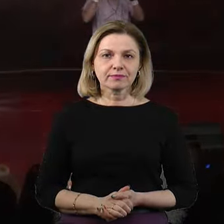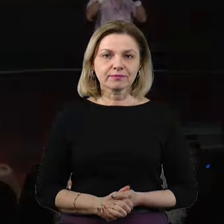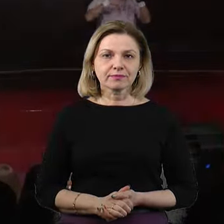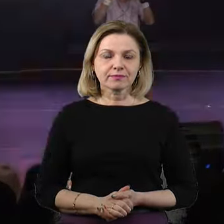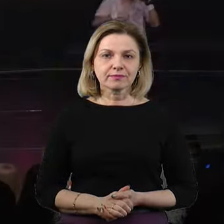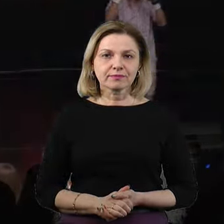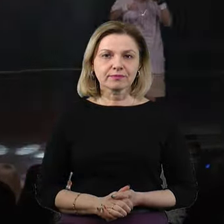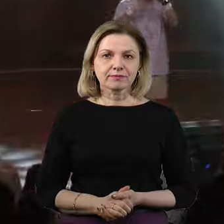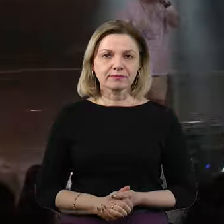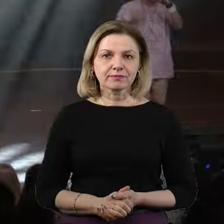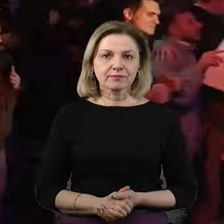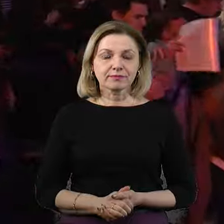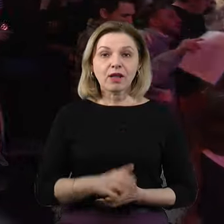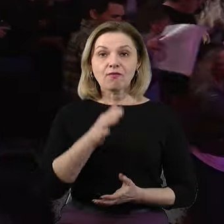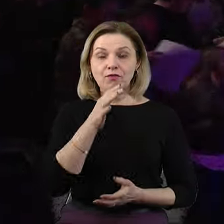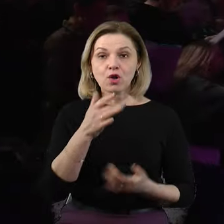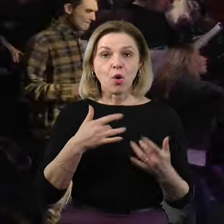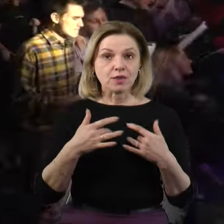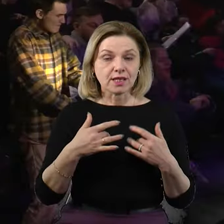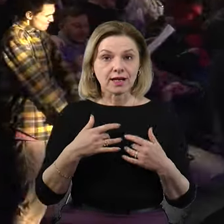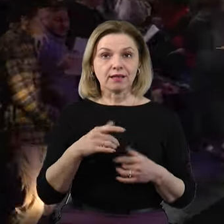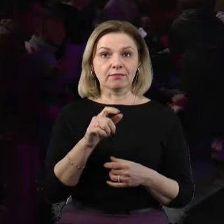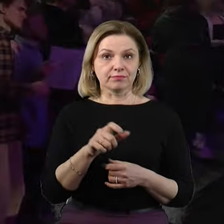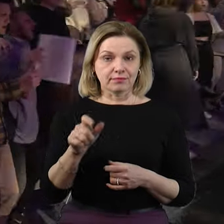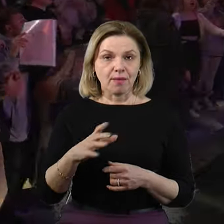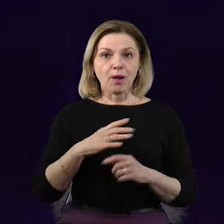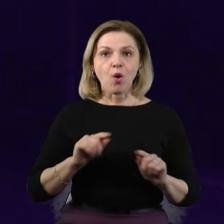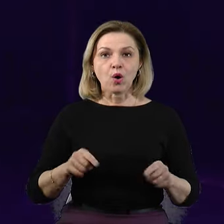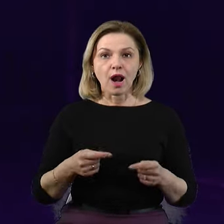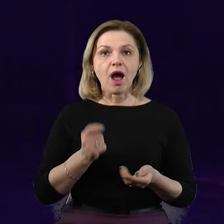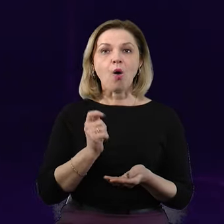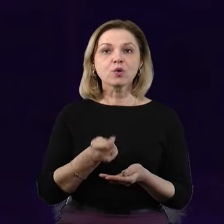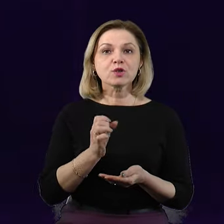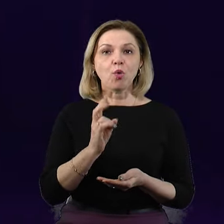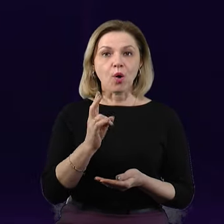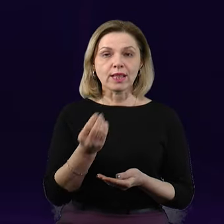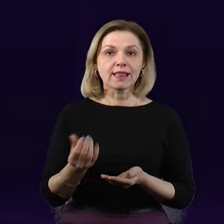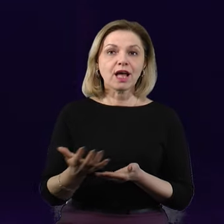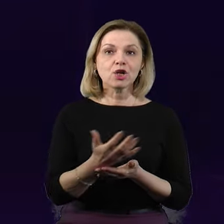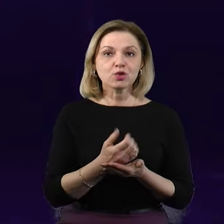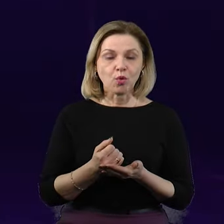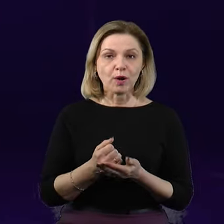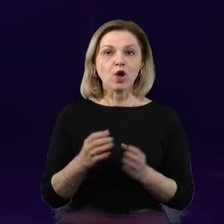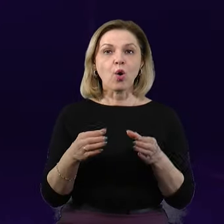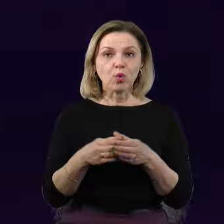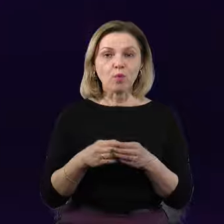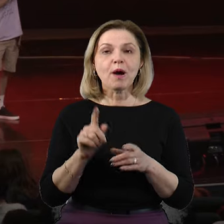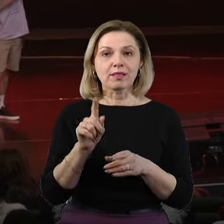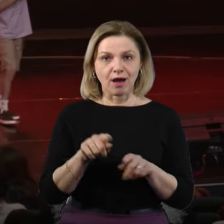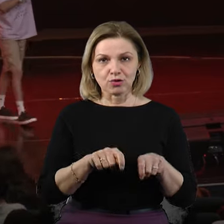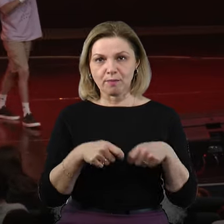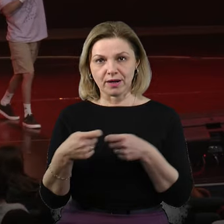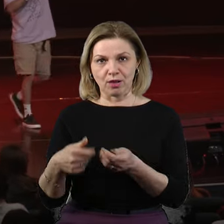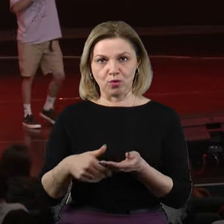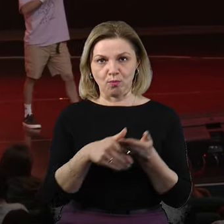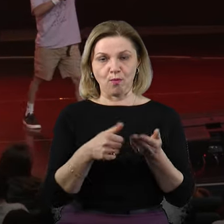слідкувати під час концерту артисти організували аукціон зібрані гроші Курган та агрегат також передадуть на